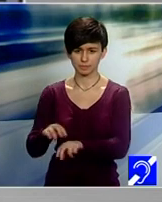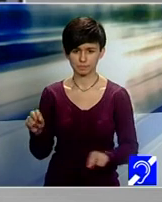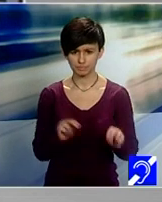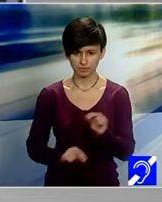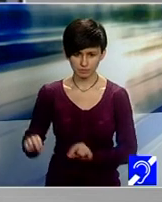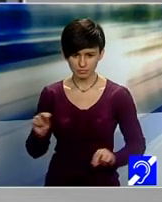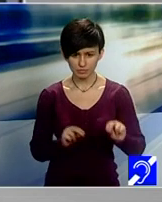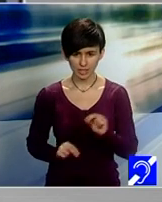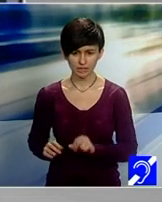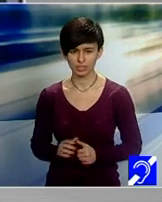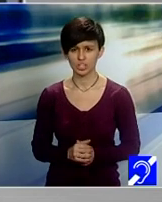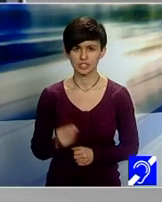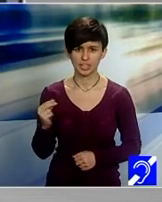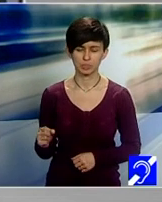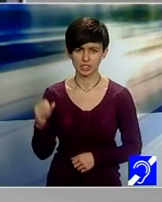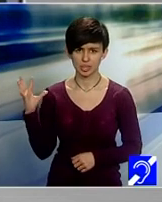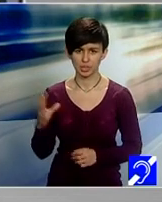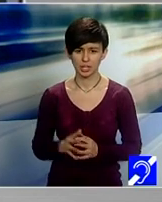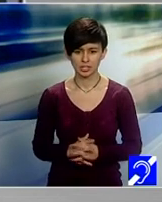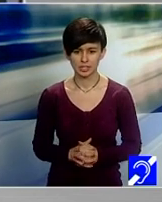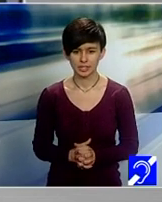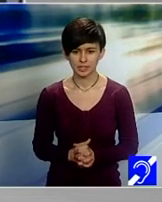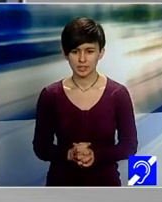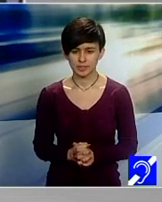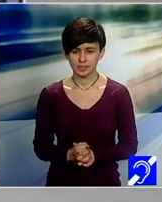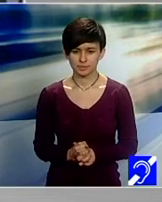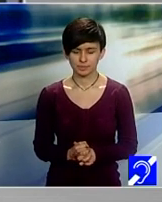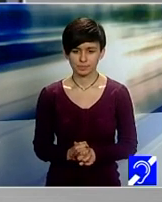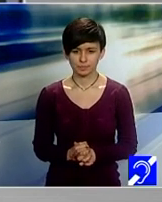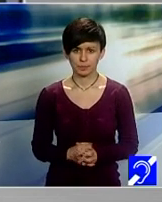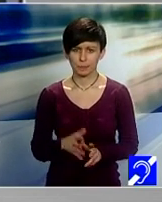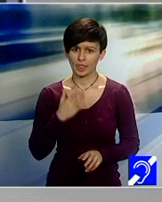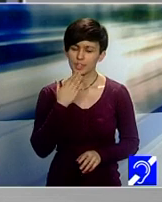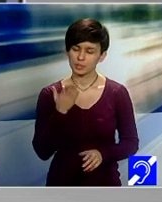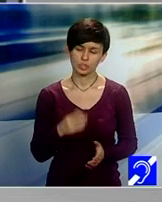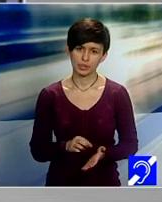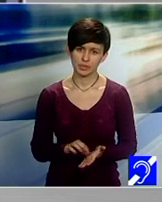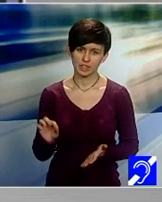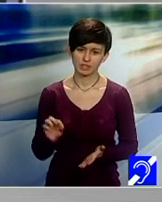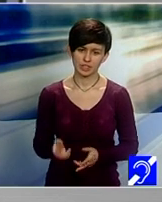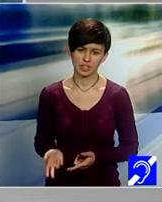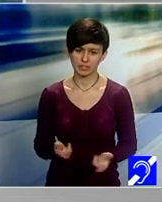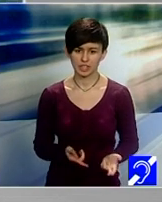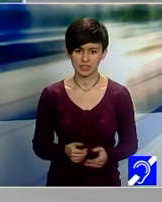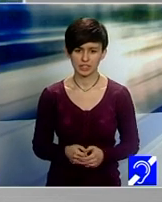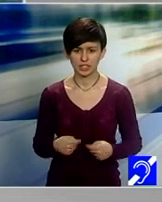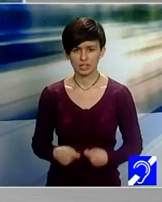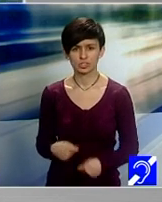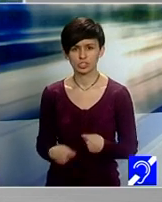Asociației Ecoruralis. Bună ziua, bine ați venit! Bună ziua, bine v-am găsit, mulțumim de invitație! Și Otilo Soci, membru